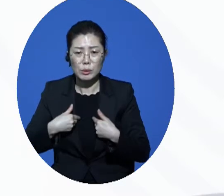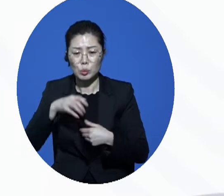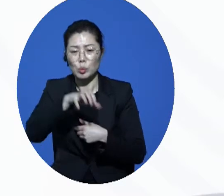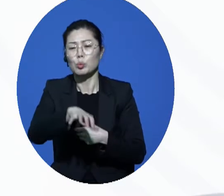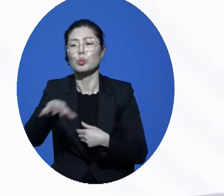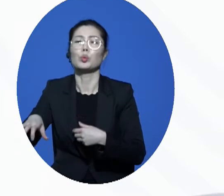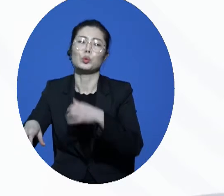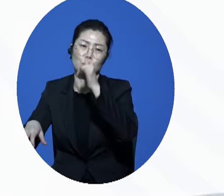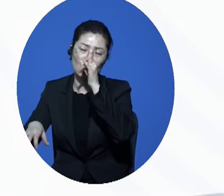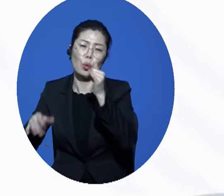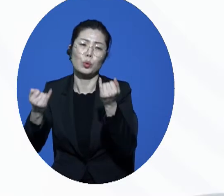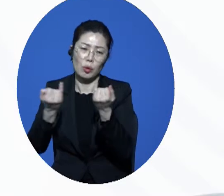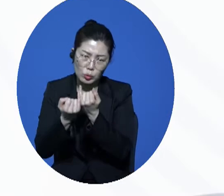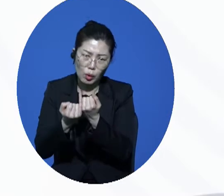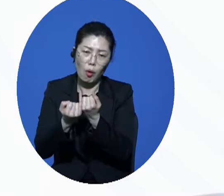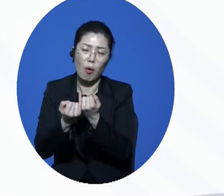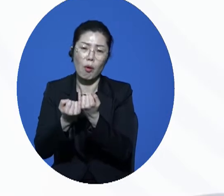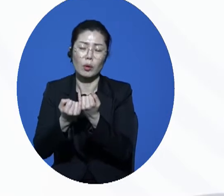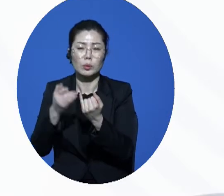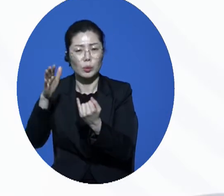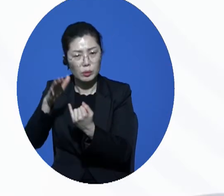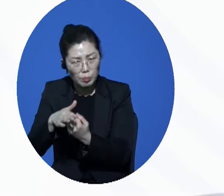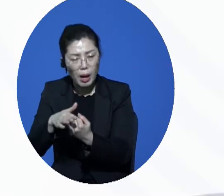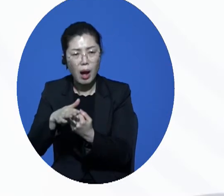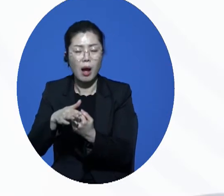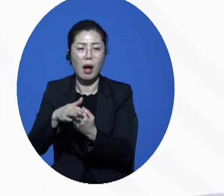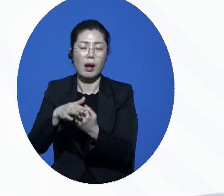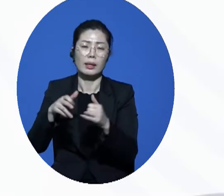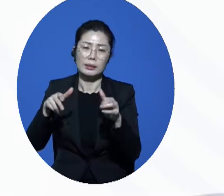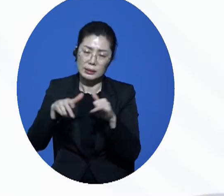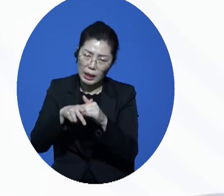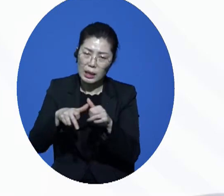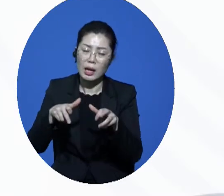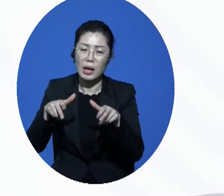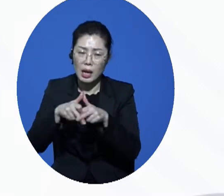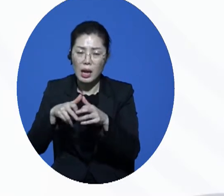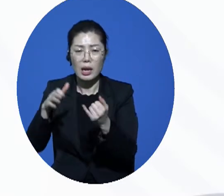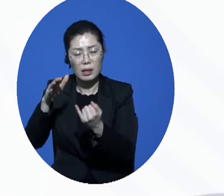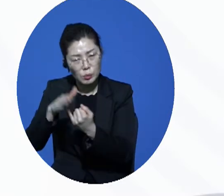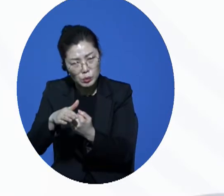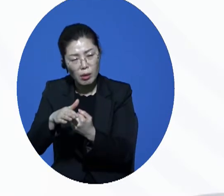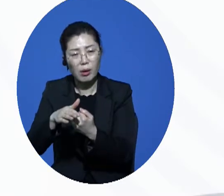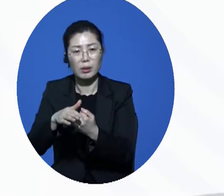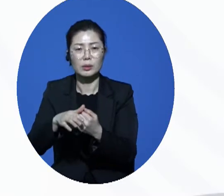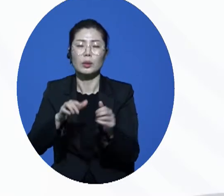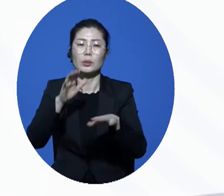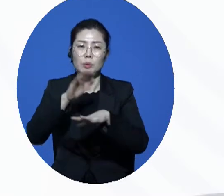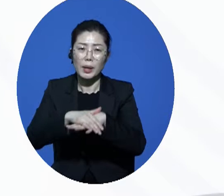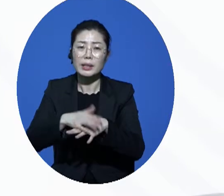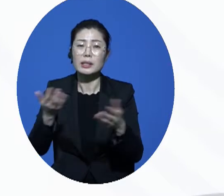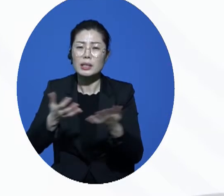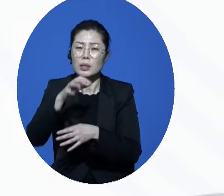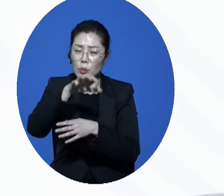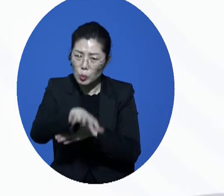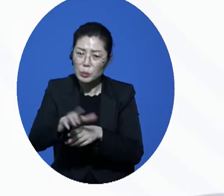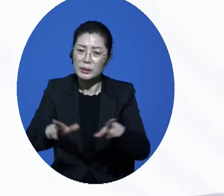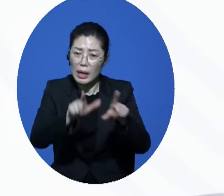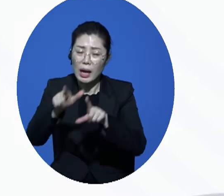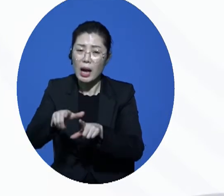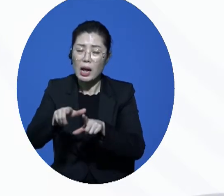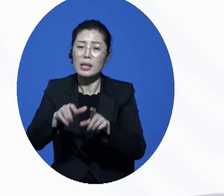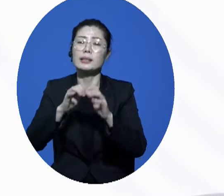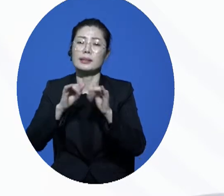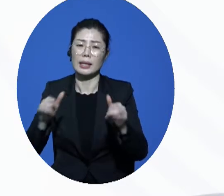있습니다. 여성과 소녀들, 장애 여성과 장애 소년들, 그리고 소녀들, 그리고 농촌 지역에 거주하고